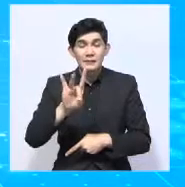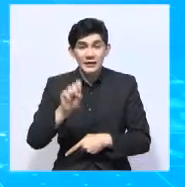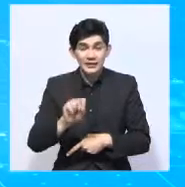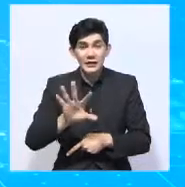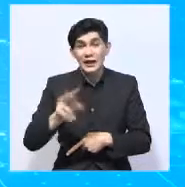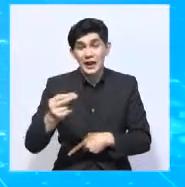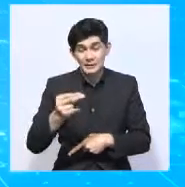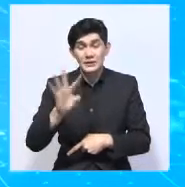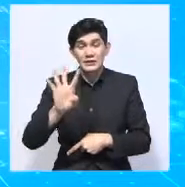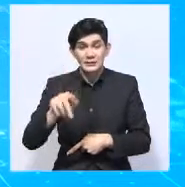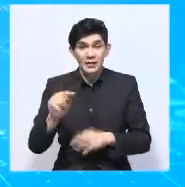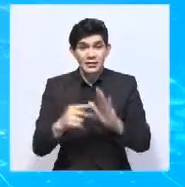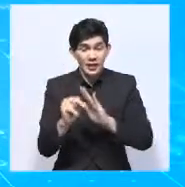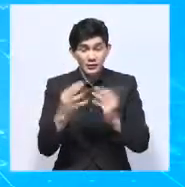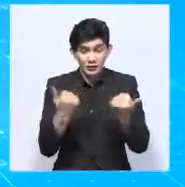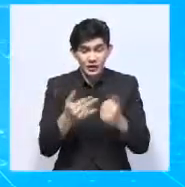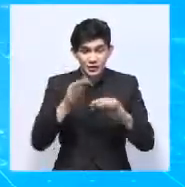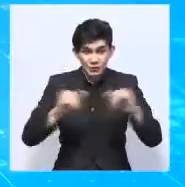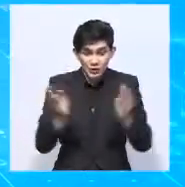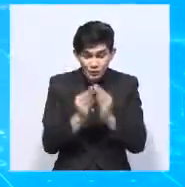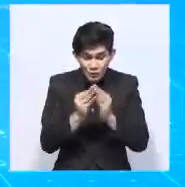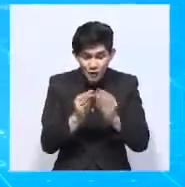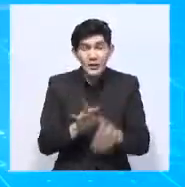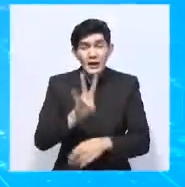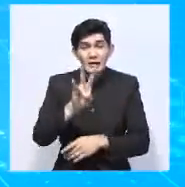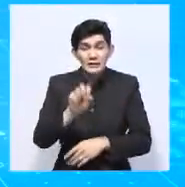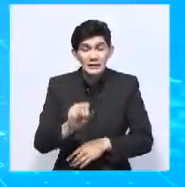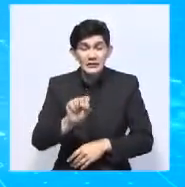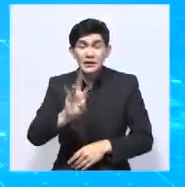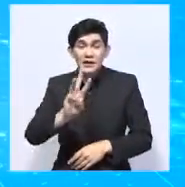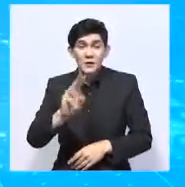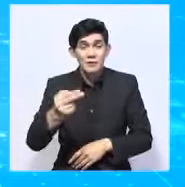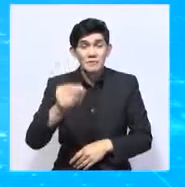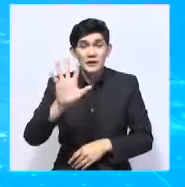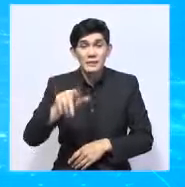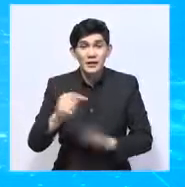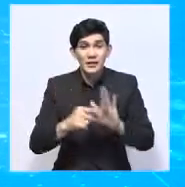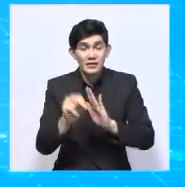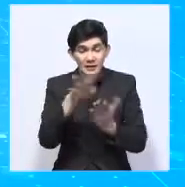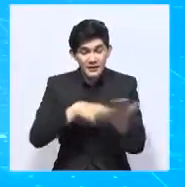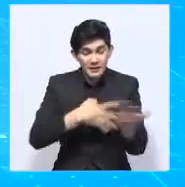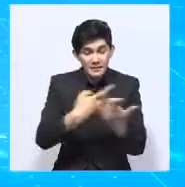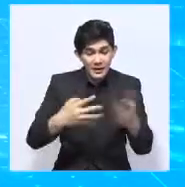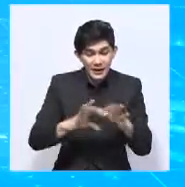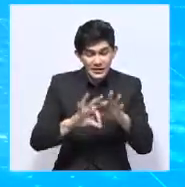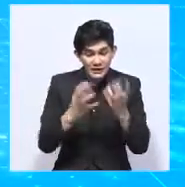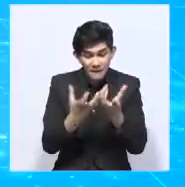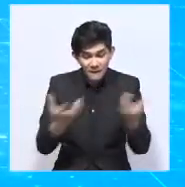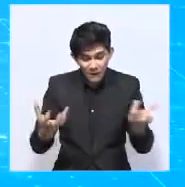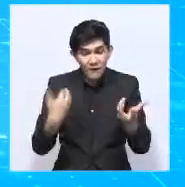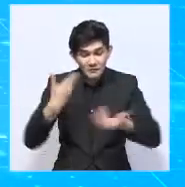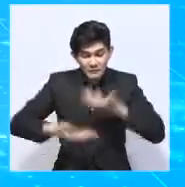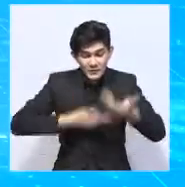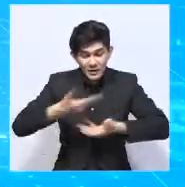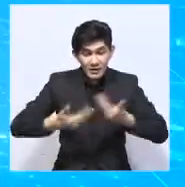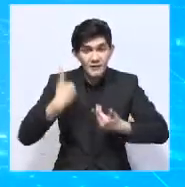4,854,000 ตันด้วยกันโดยเฉพาะทุเรียนนะคะที่มีปริมาณผลผลิตเนี่ยรวมกว่า 765,000 ตันค่ะจึงมีการวางแผนด้านผลผลิตแล้